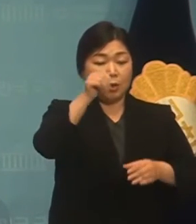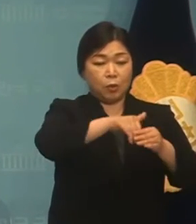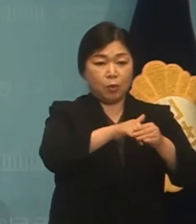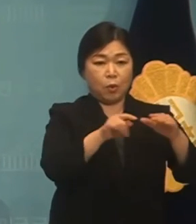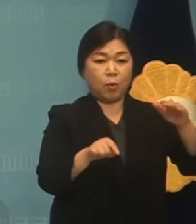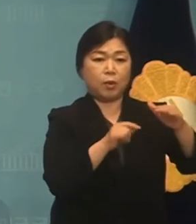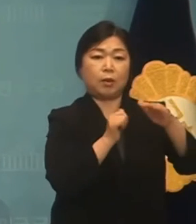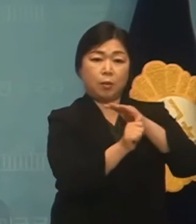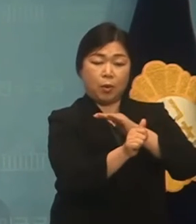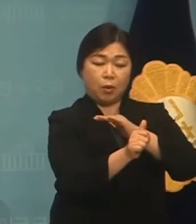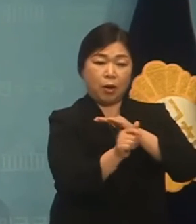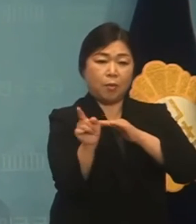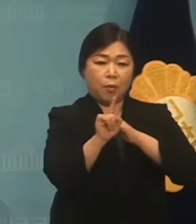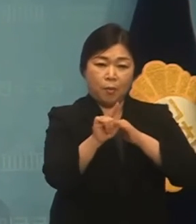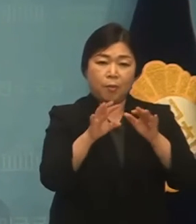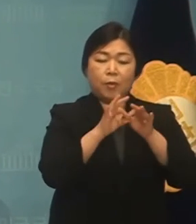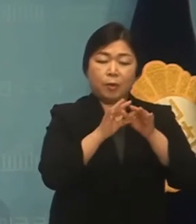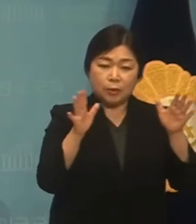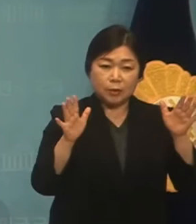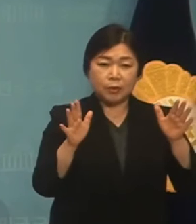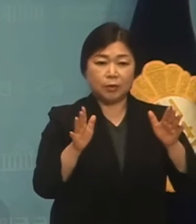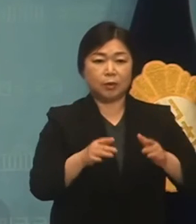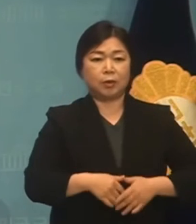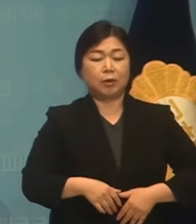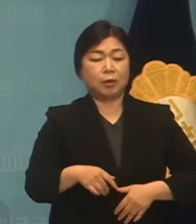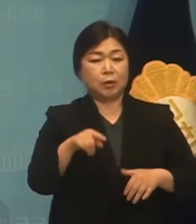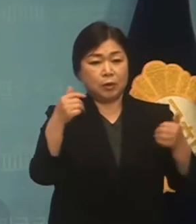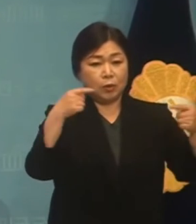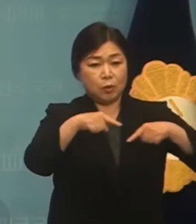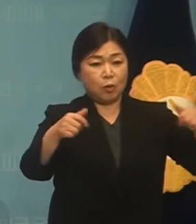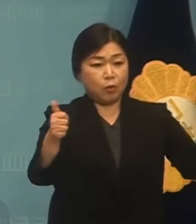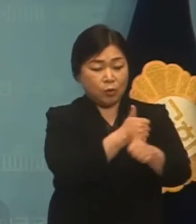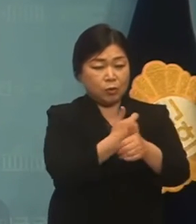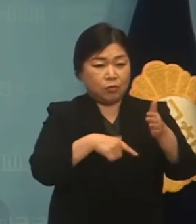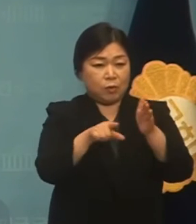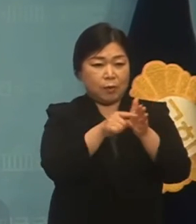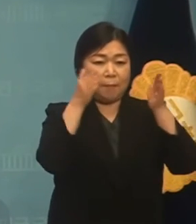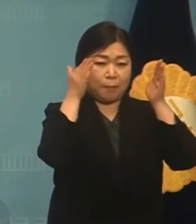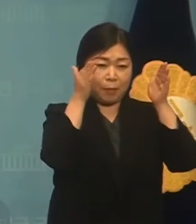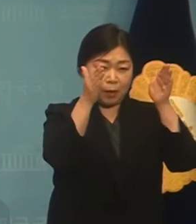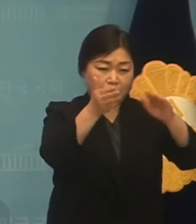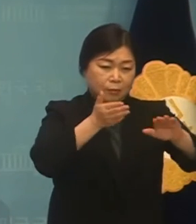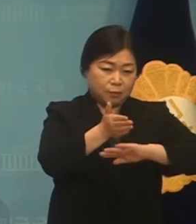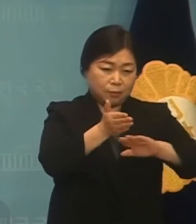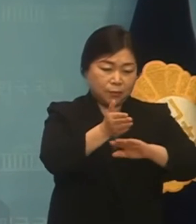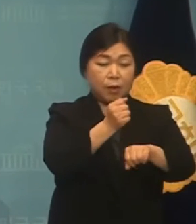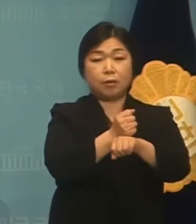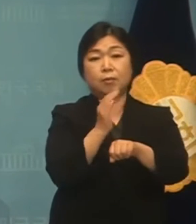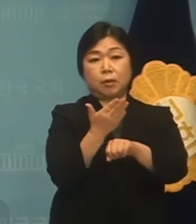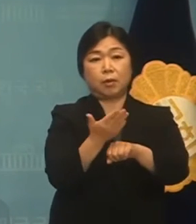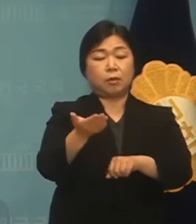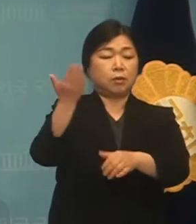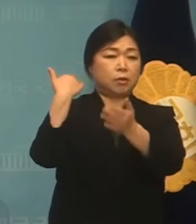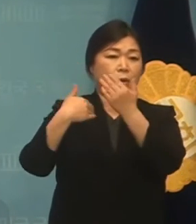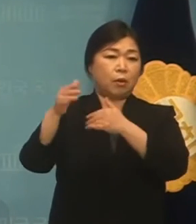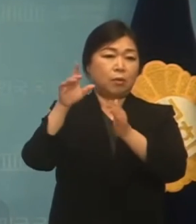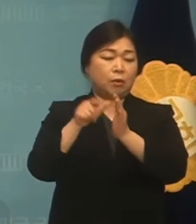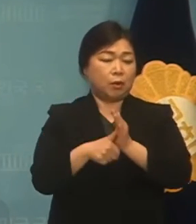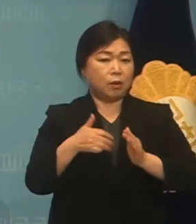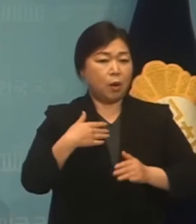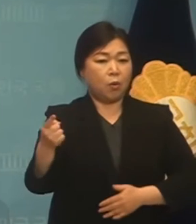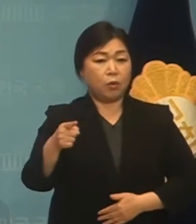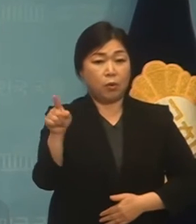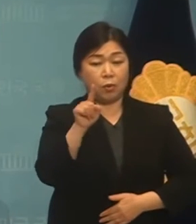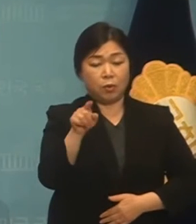원내대표는 사심없이 정권 교체라는 대의만을 향해 달려가야 합니다. 지난 정치 인생에서 저는 어떤 자리에